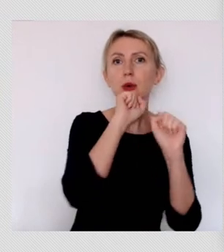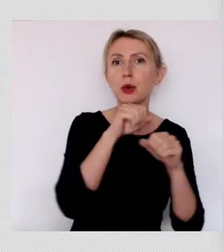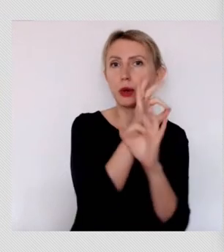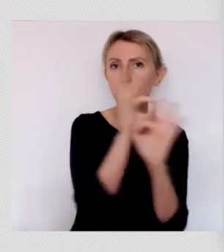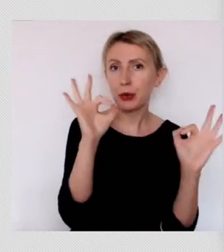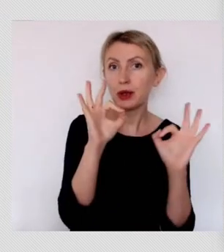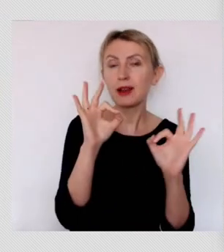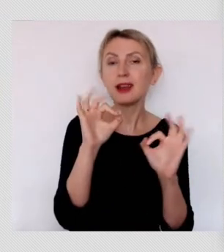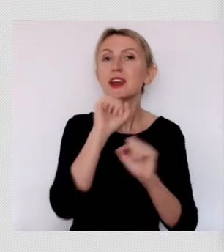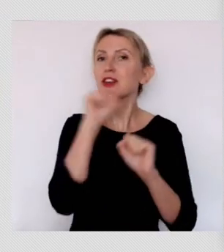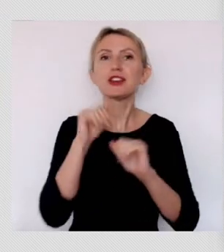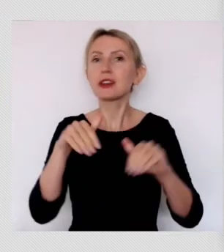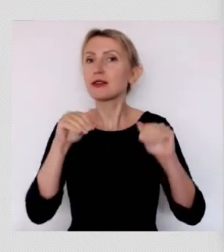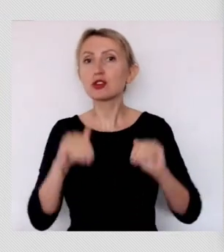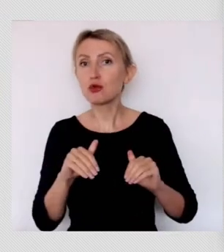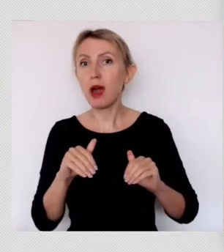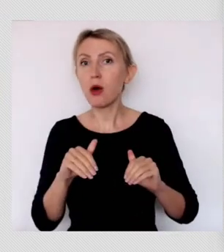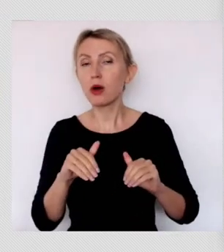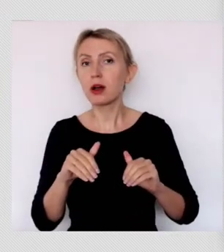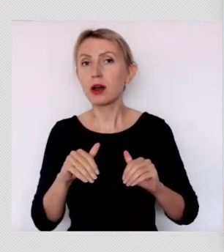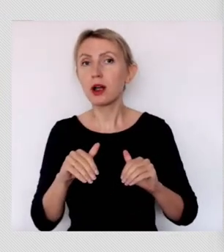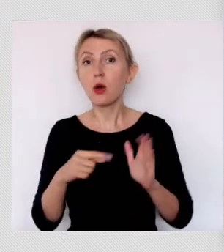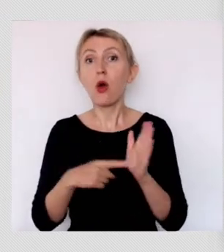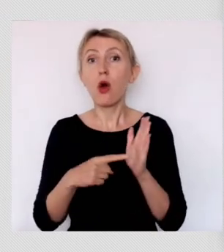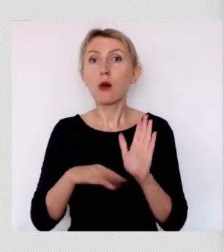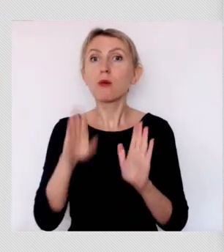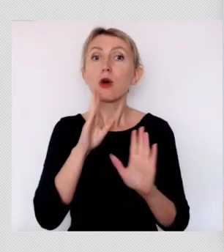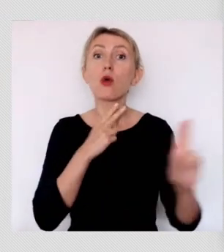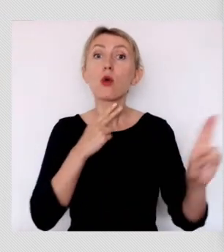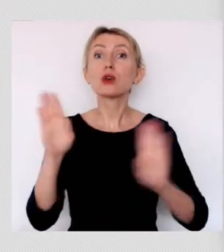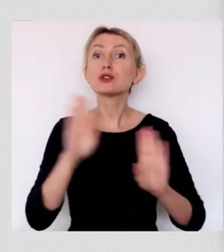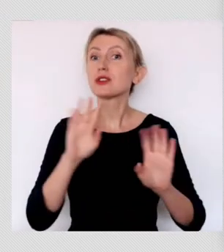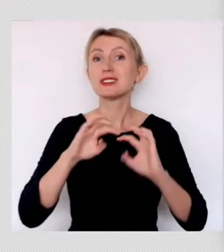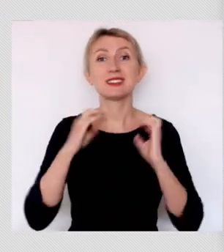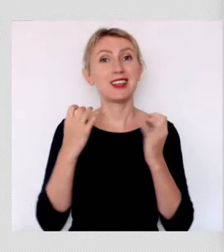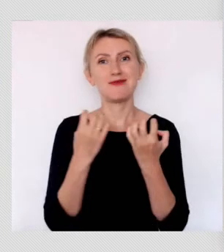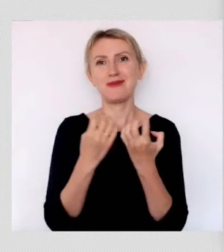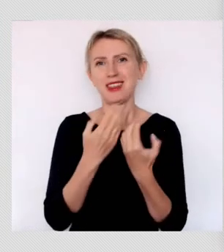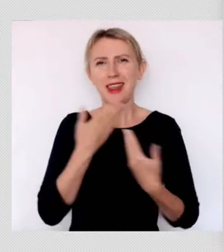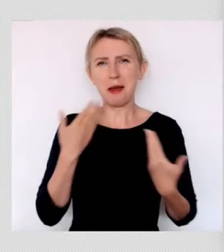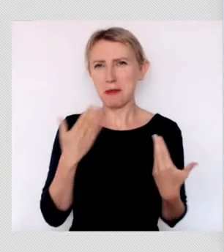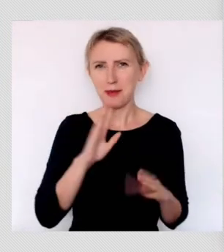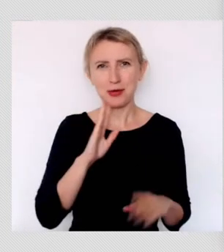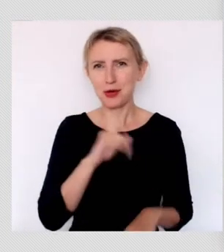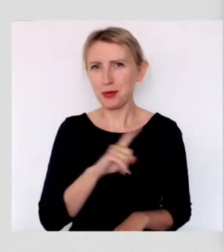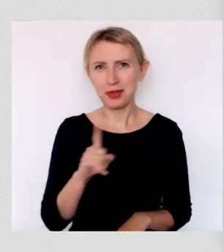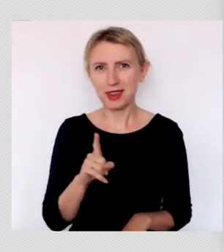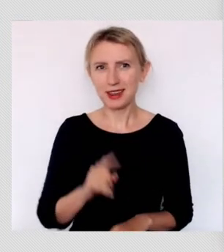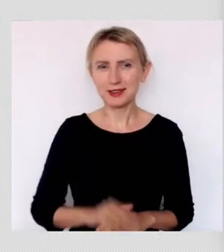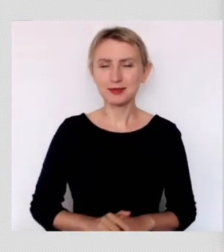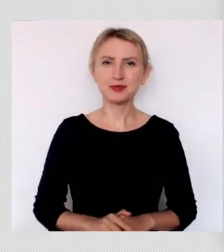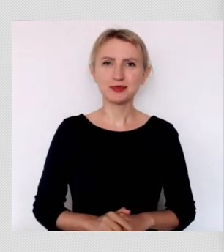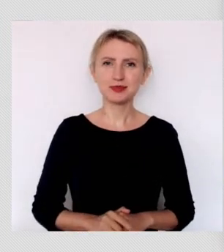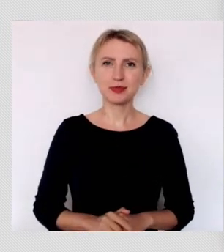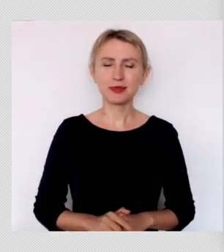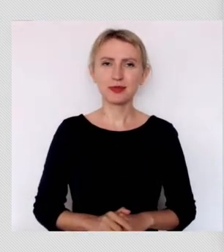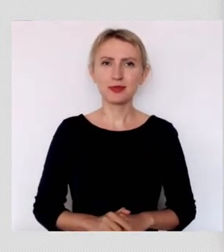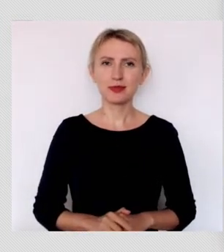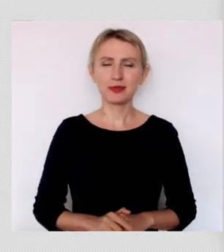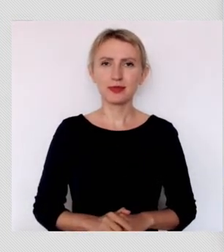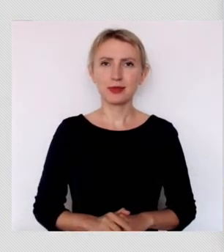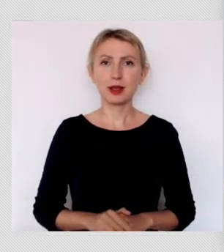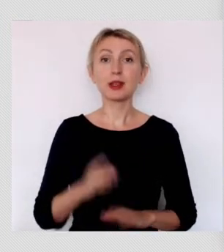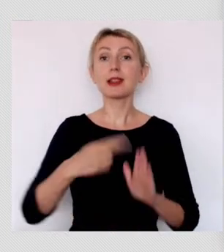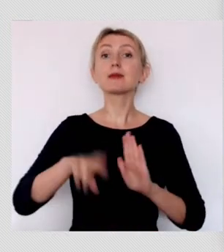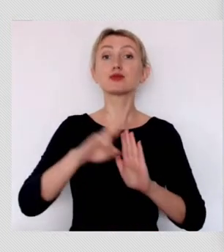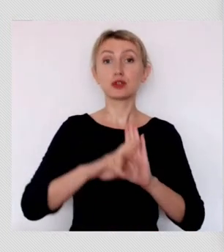i nikt się nie wstrzymał. Tego rodzaju głosowania w Sejmie się nie zdarzają. Przy tej randze aktu,